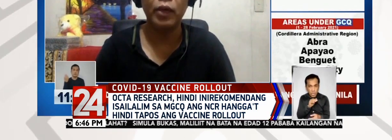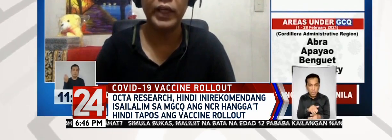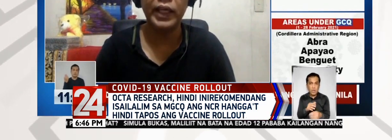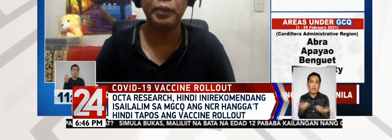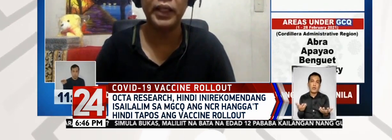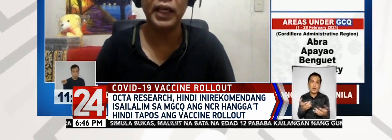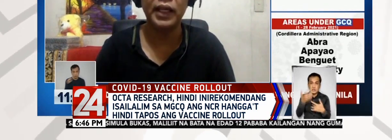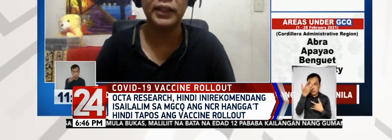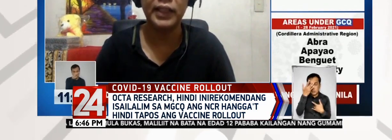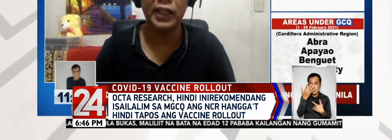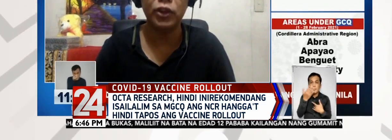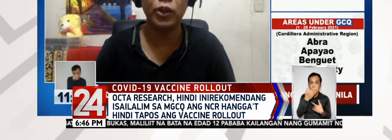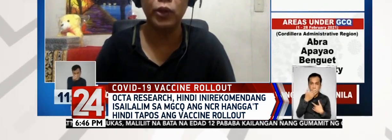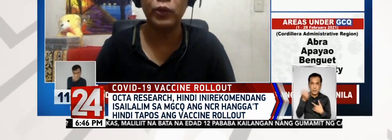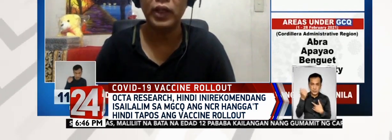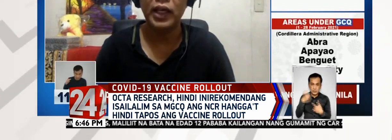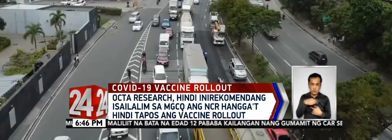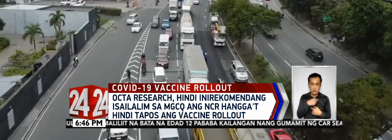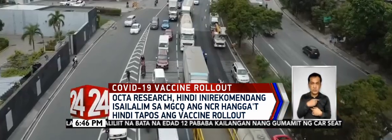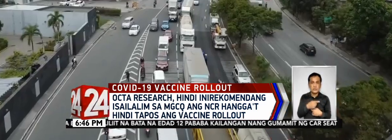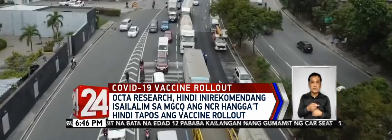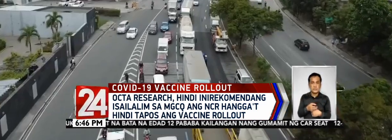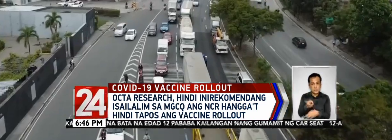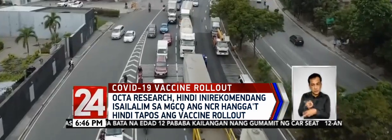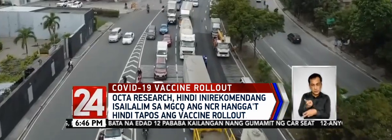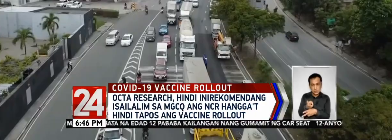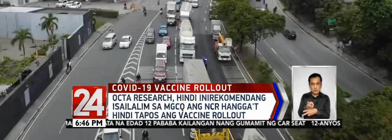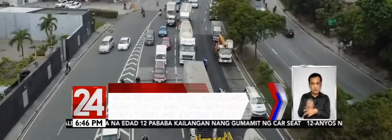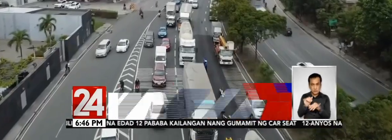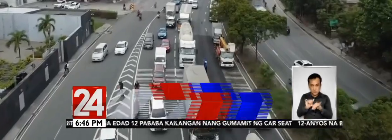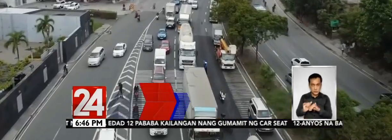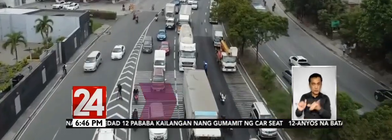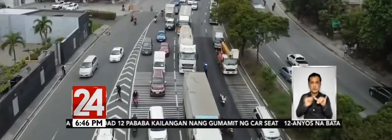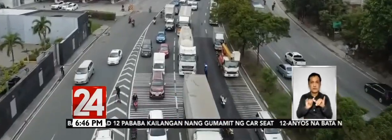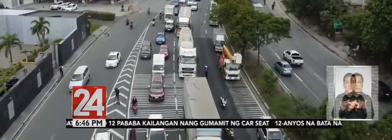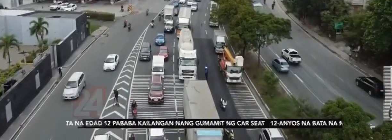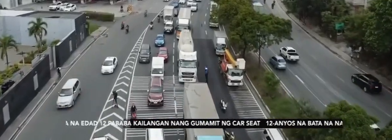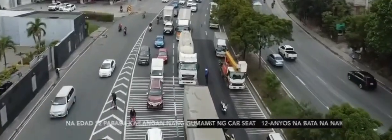better na we keep it status quo. Joseph Morong, Nakatutok, 24 Oras.